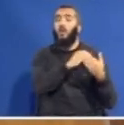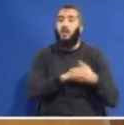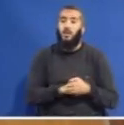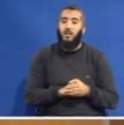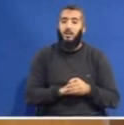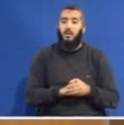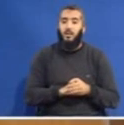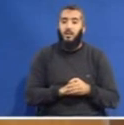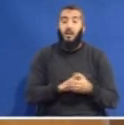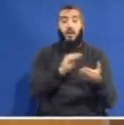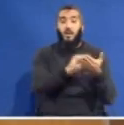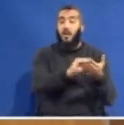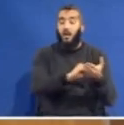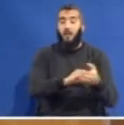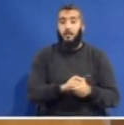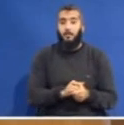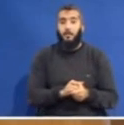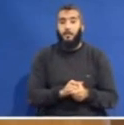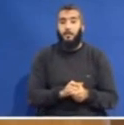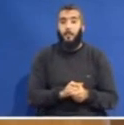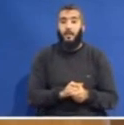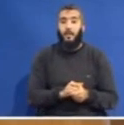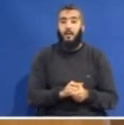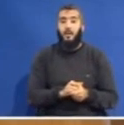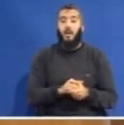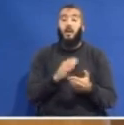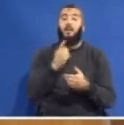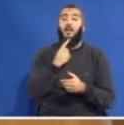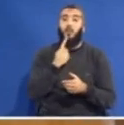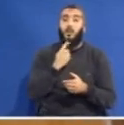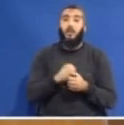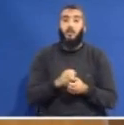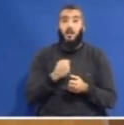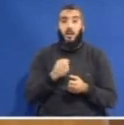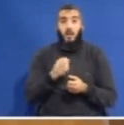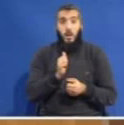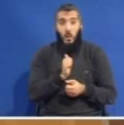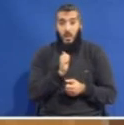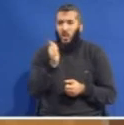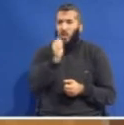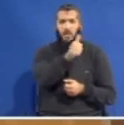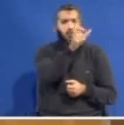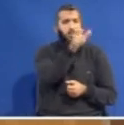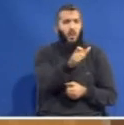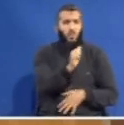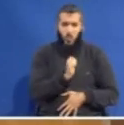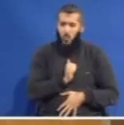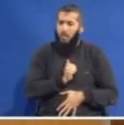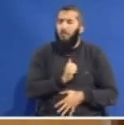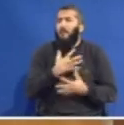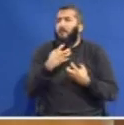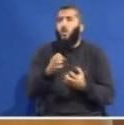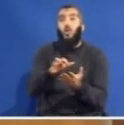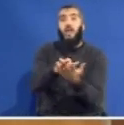وستر العيوب. فالإنفاق لأنه معناها الانتصار على النفس، معناها